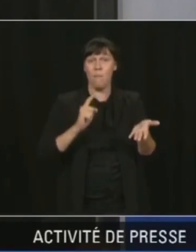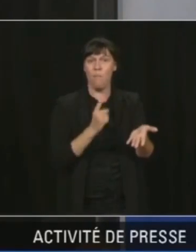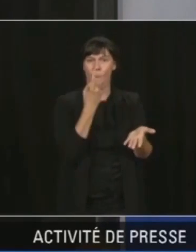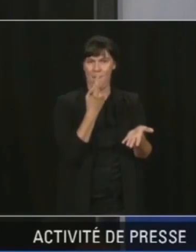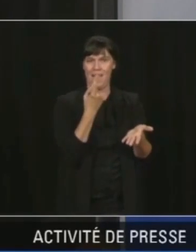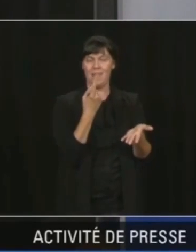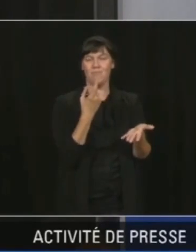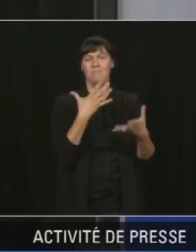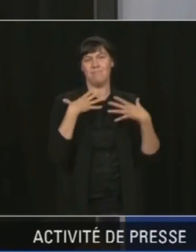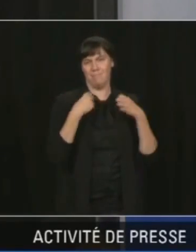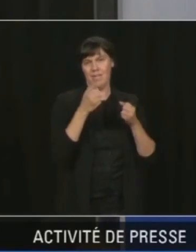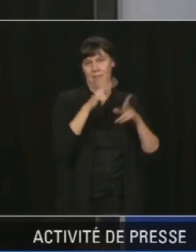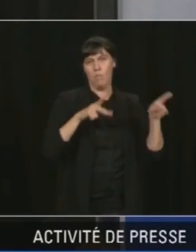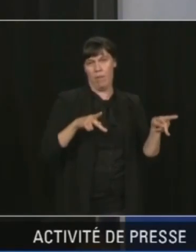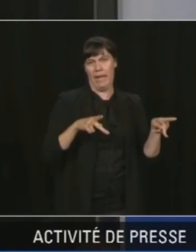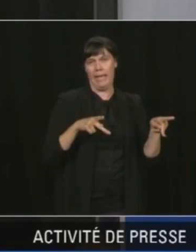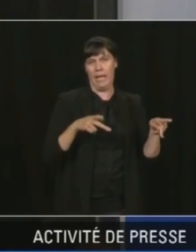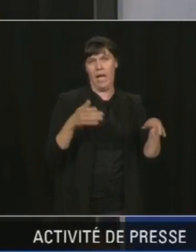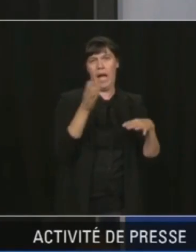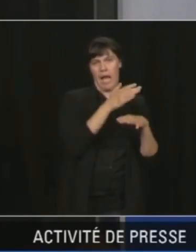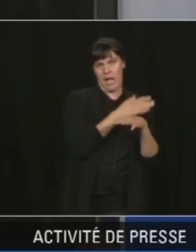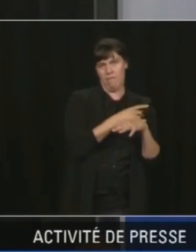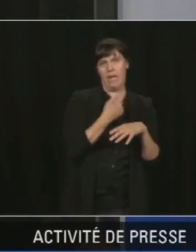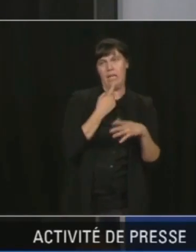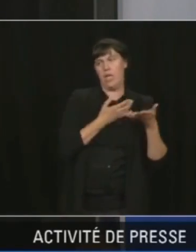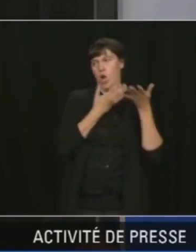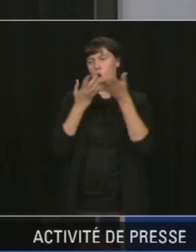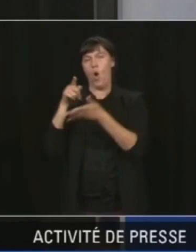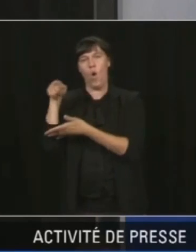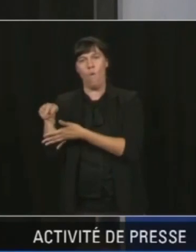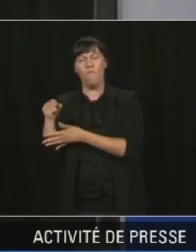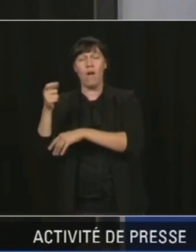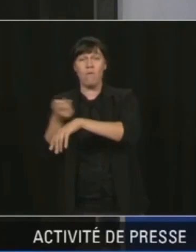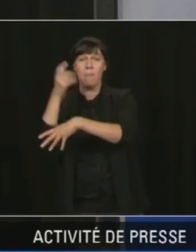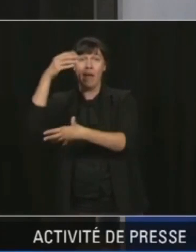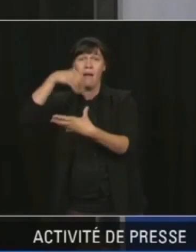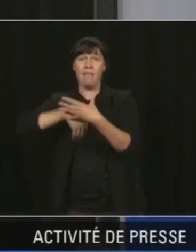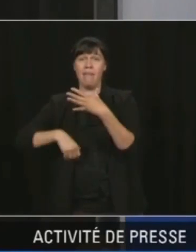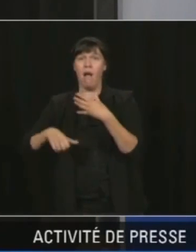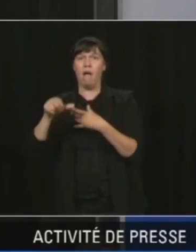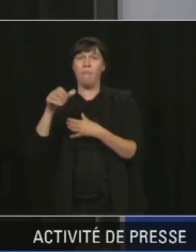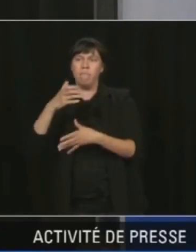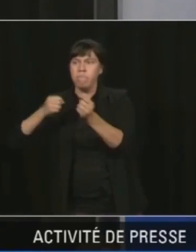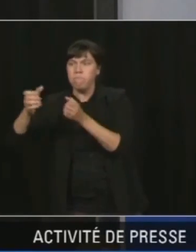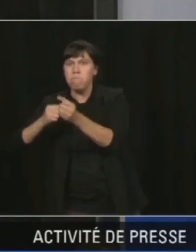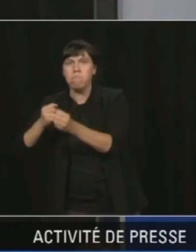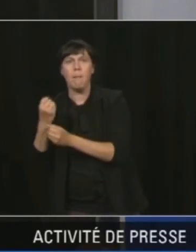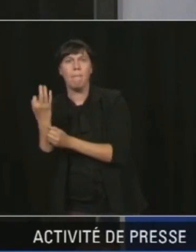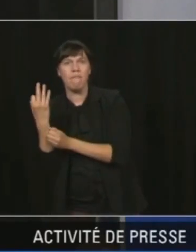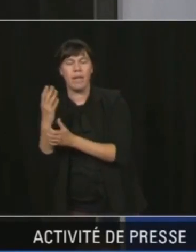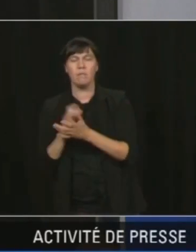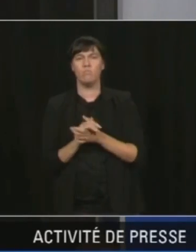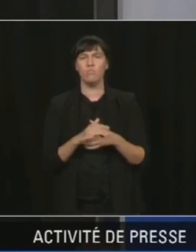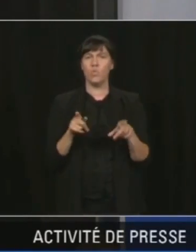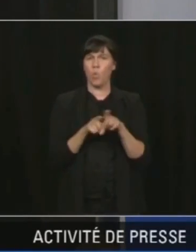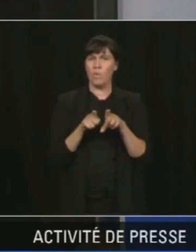les agences privées. Ensuite, on va embaucher des agents administratifs. Il y a